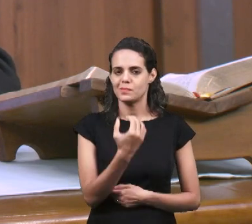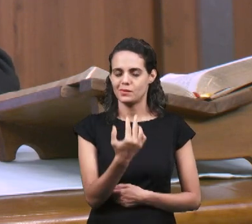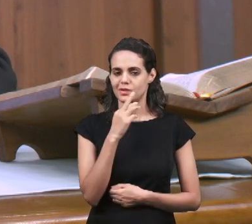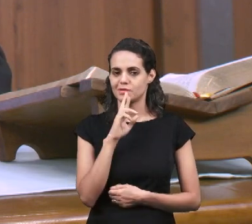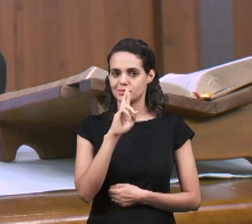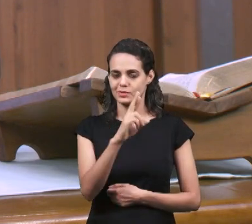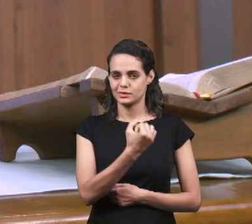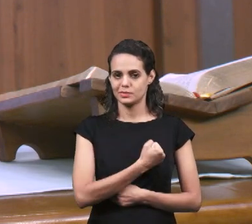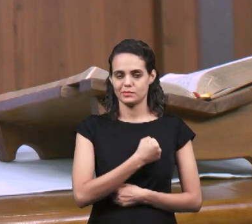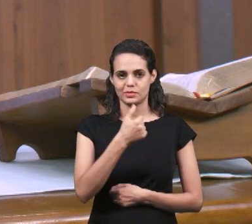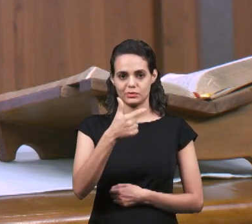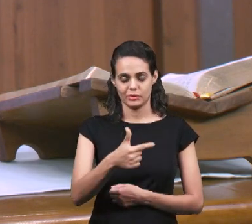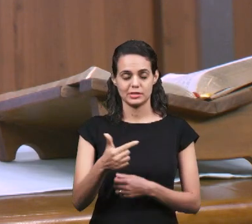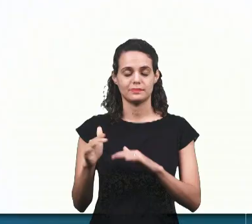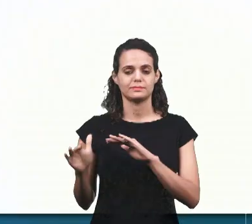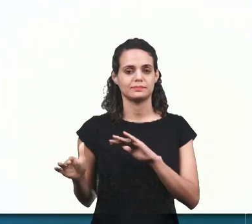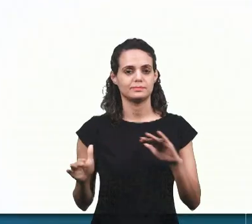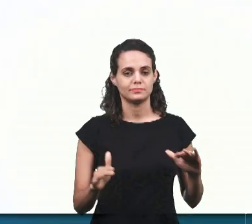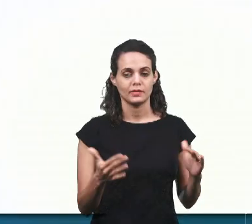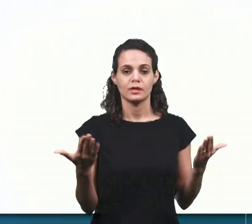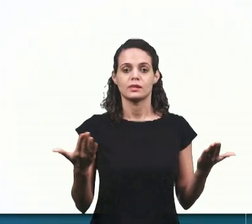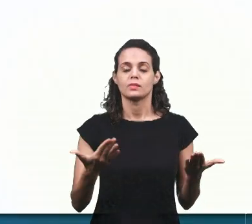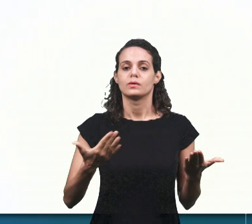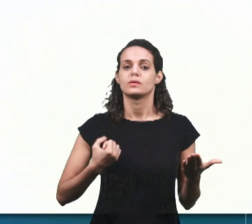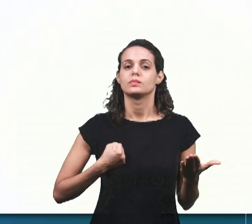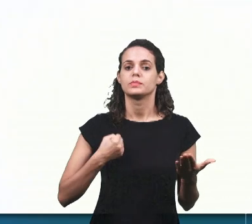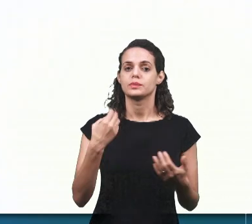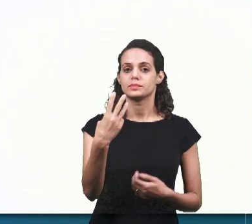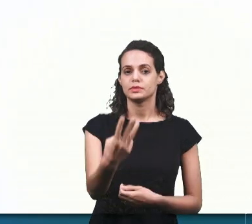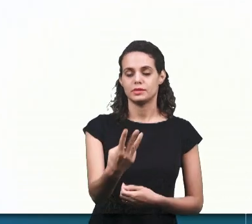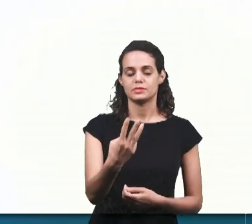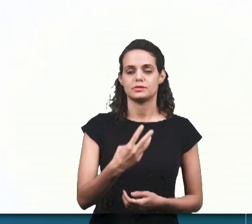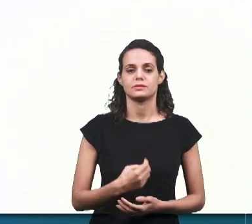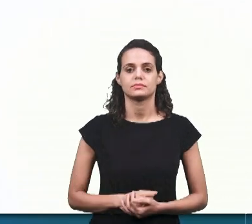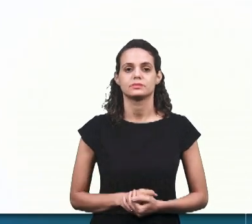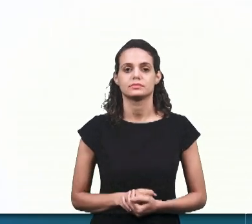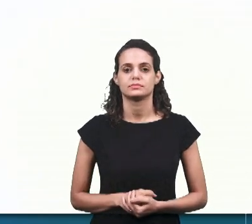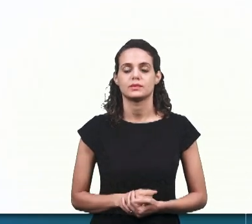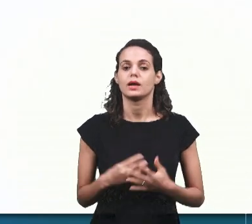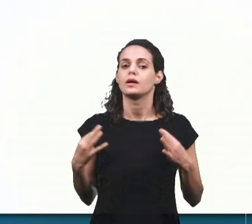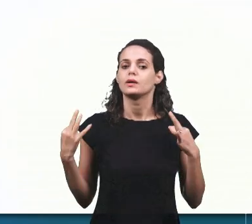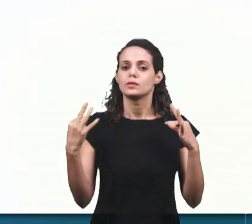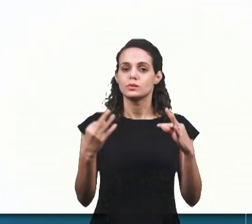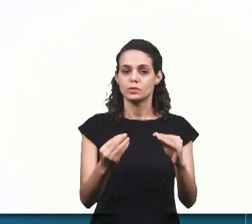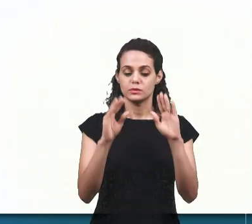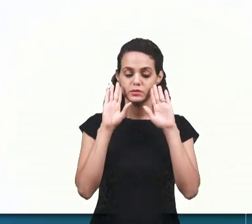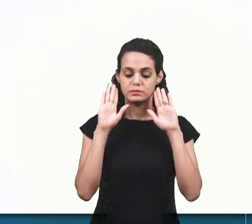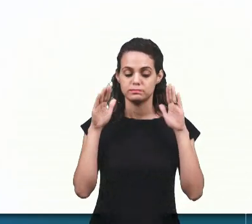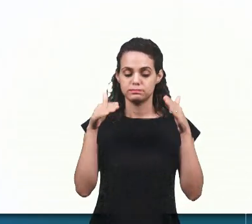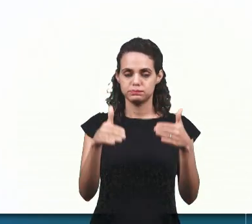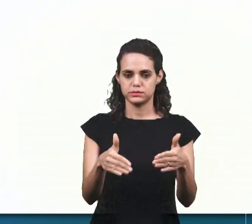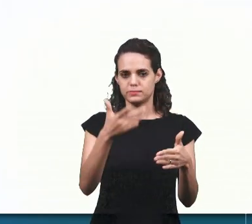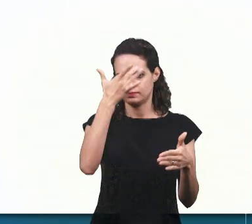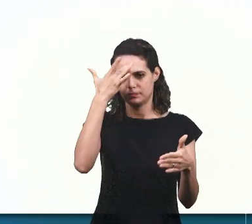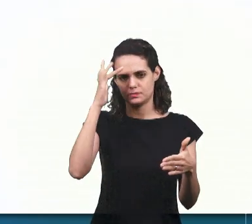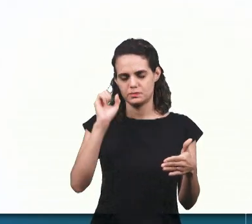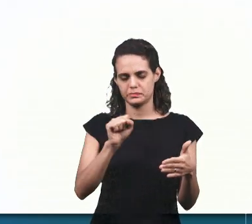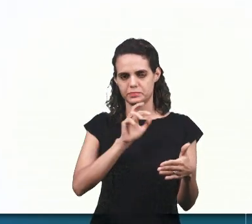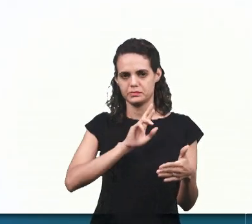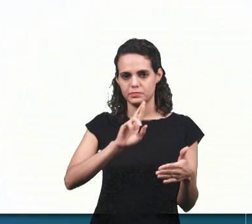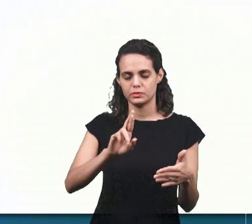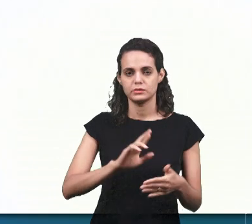allons maintenant passer à la question numéro 3 aussi. Elle est adressée à tous qui dit, de quelle manière se découvre